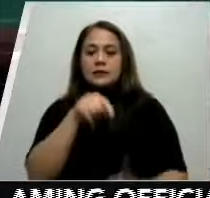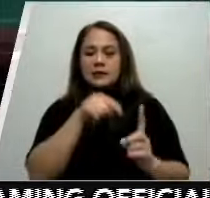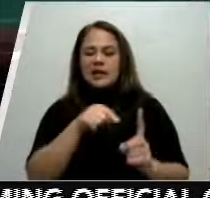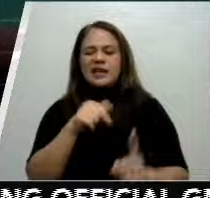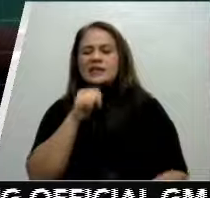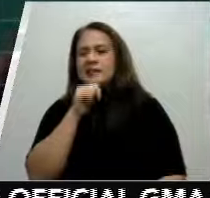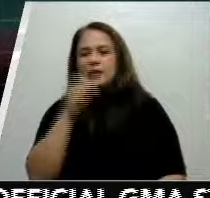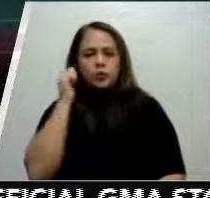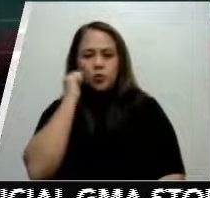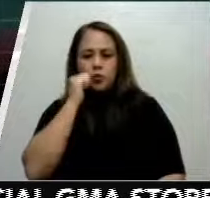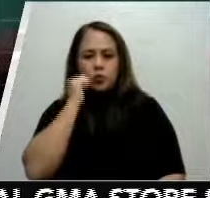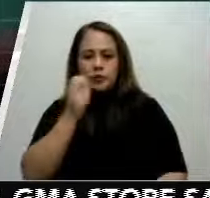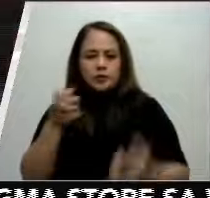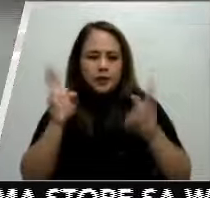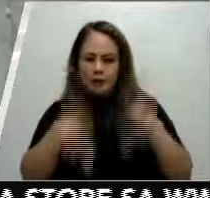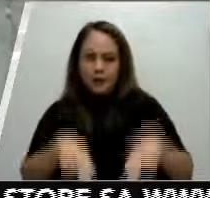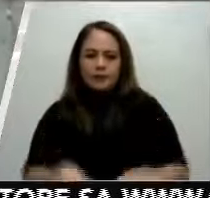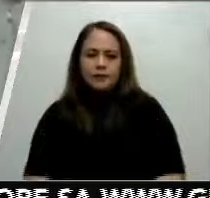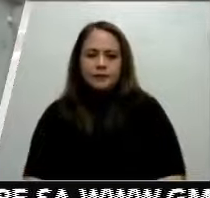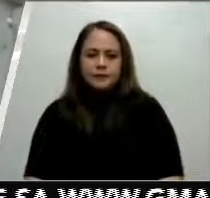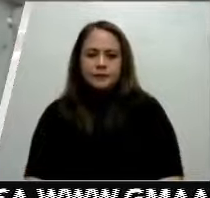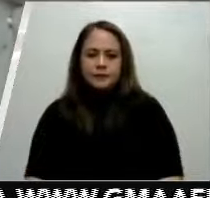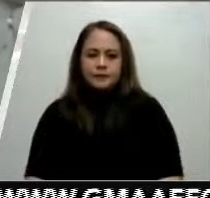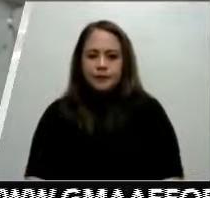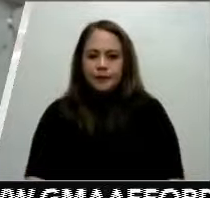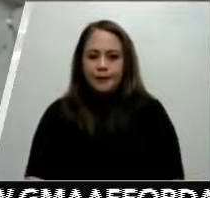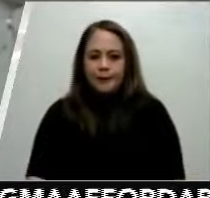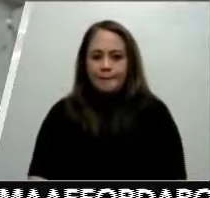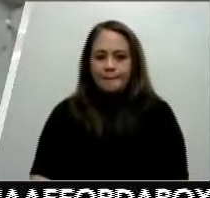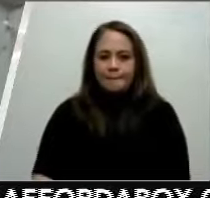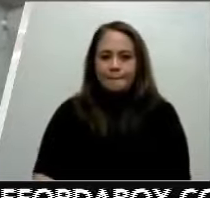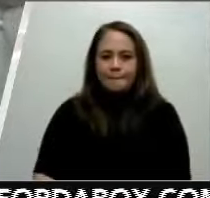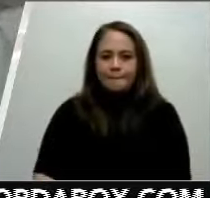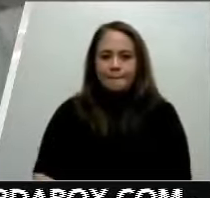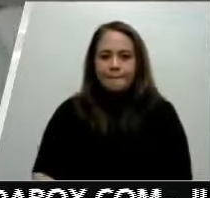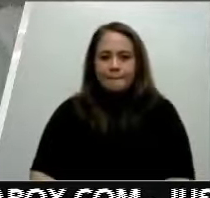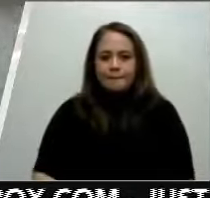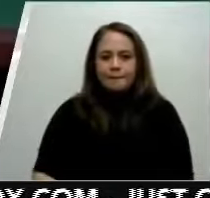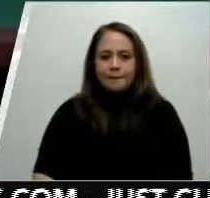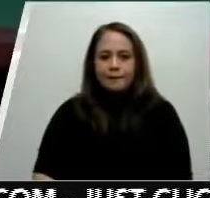Para sa GMA Integrated News, Nico Wahe, Nakatutok, 24 Horas.